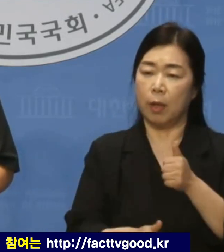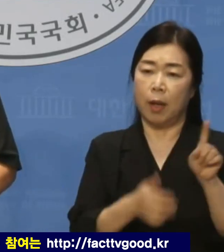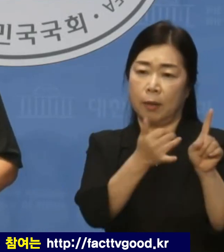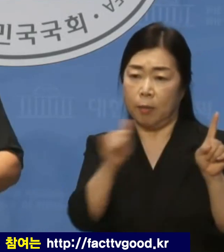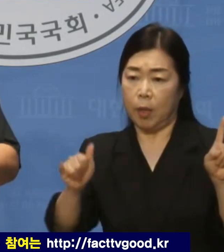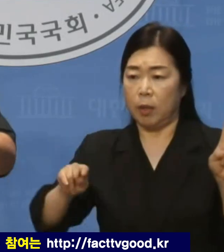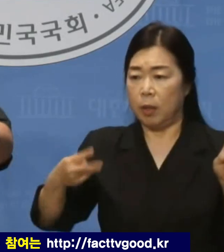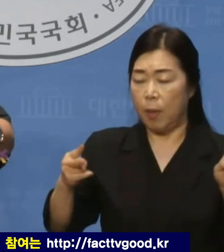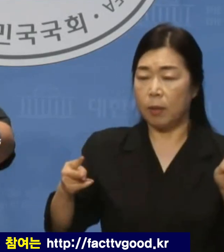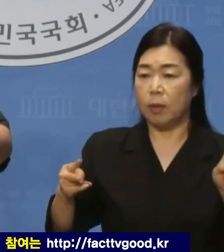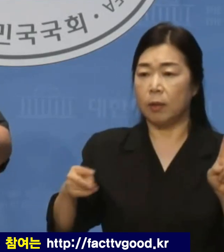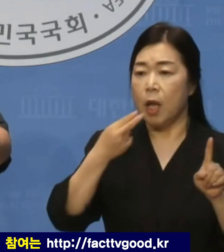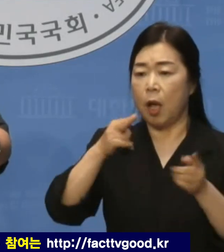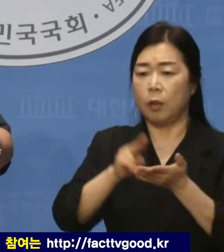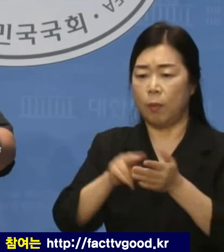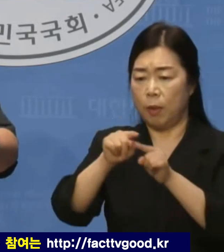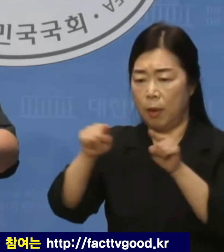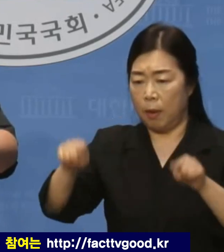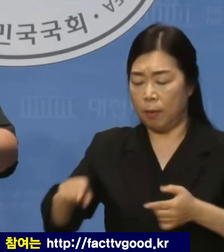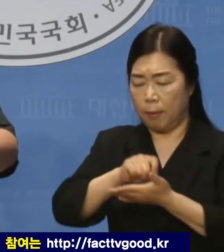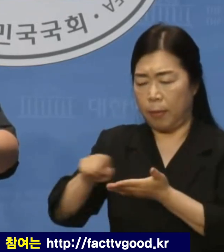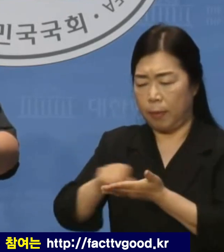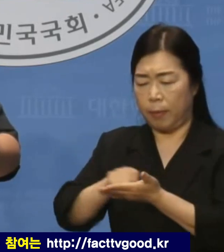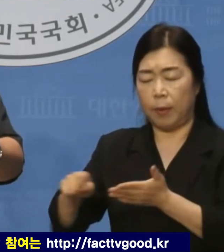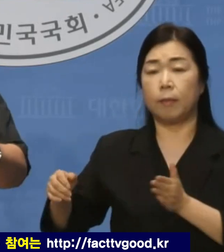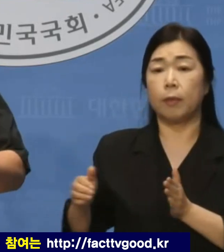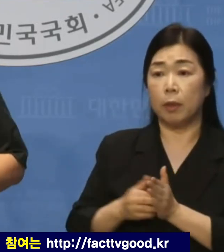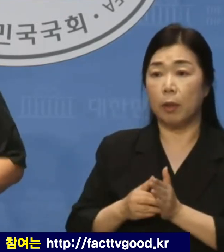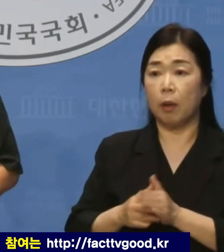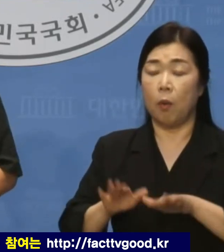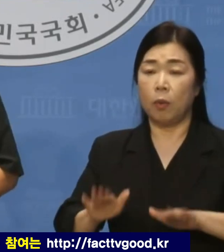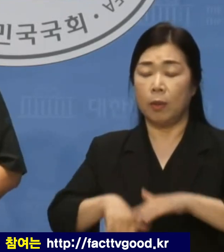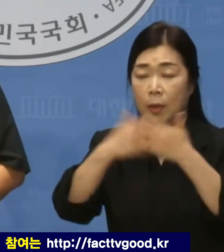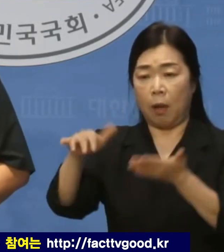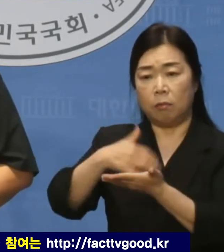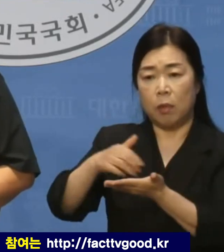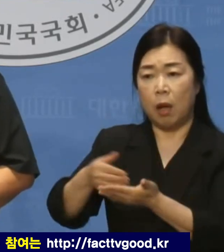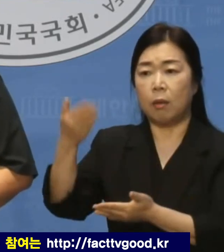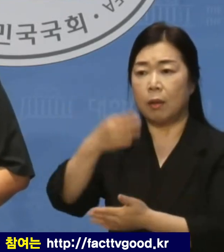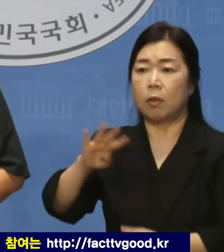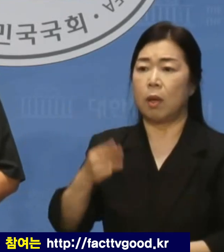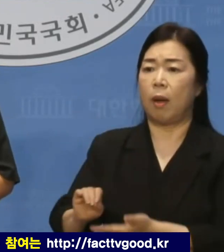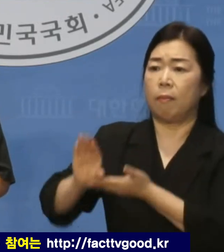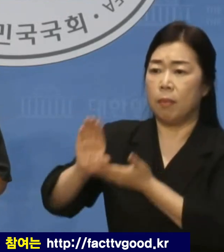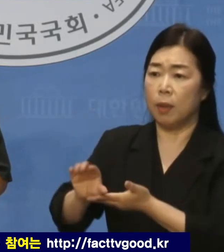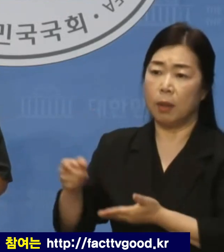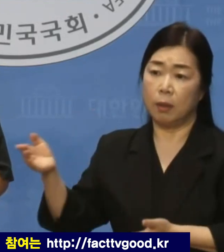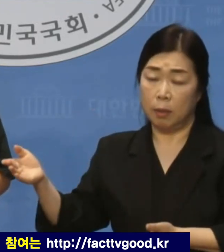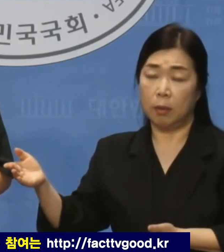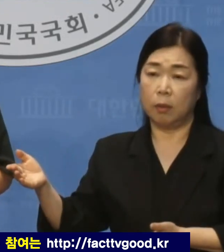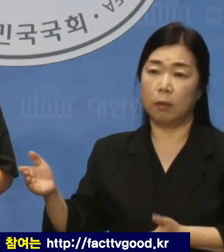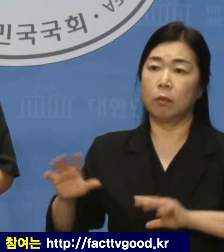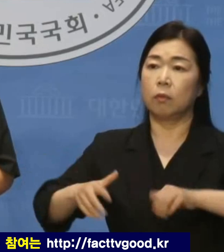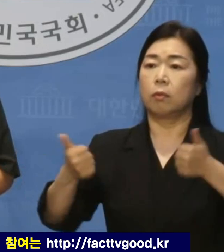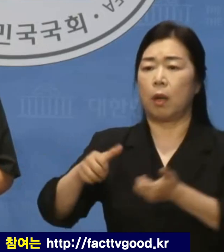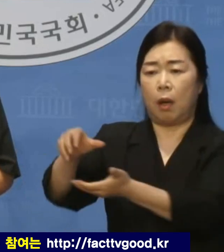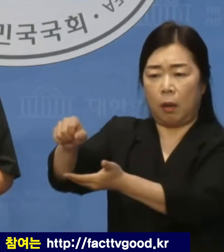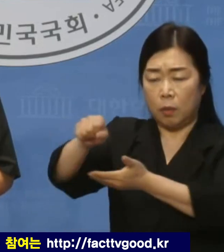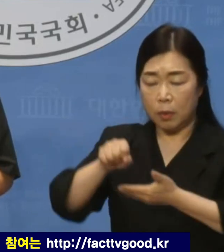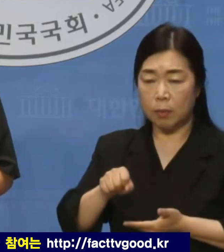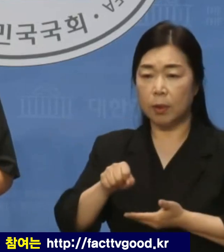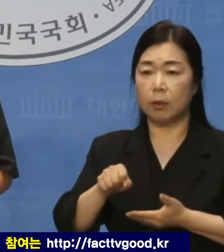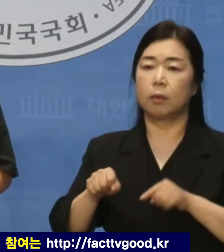1인당 200장씩의 엽서를 작성했습니다. 그래서 저희가 오늘 총 4,400장의 엽서를 들고 이 국회에